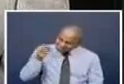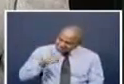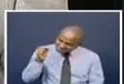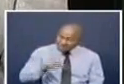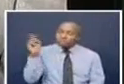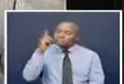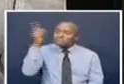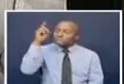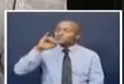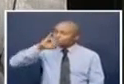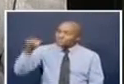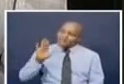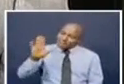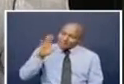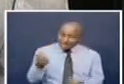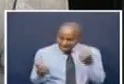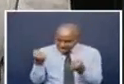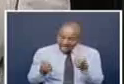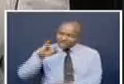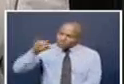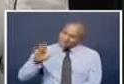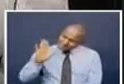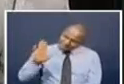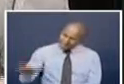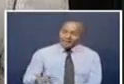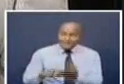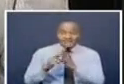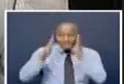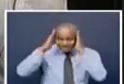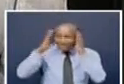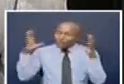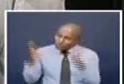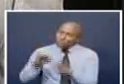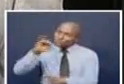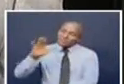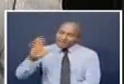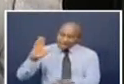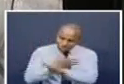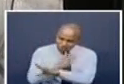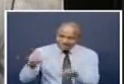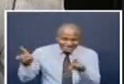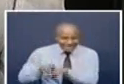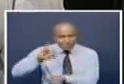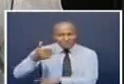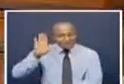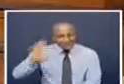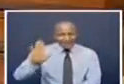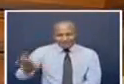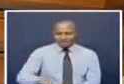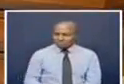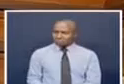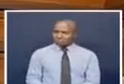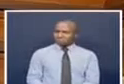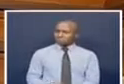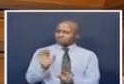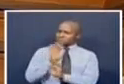helikopta ya Jubilee. Sasa kila kitu kwao ni Jubilee, na wanaimba nyimbo za Jubilee kwa mikutano zao zote. Kuna hili swala